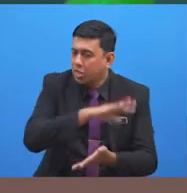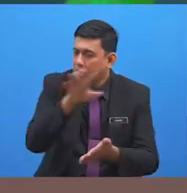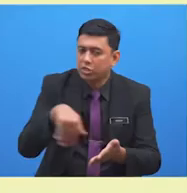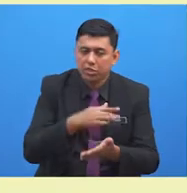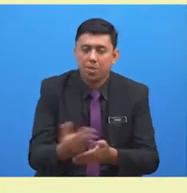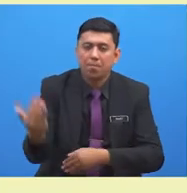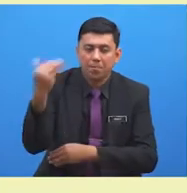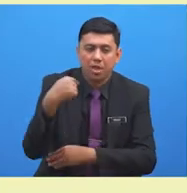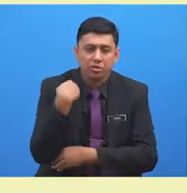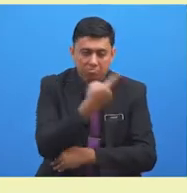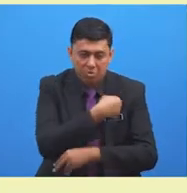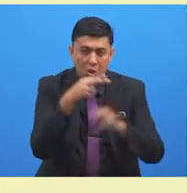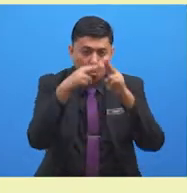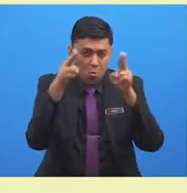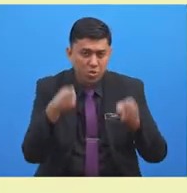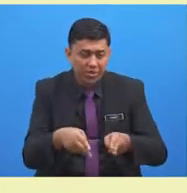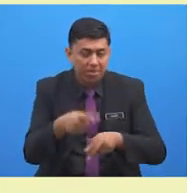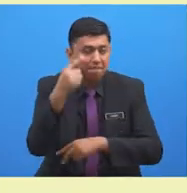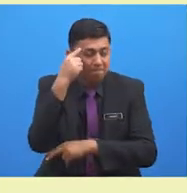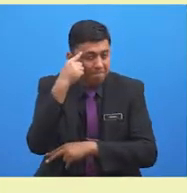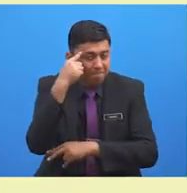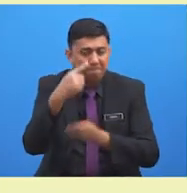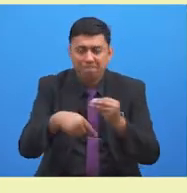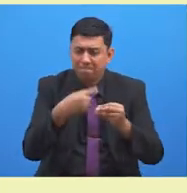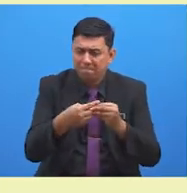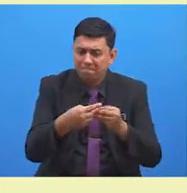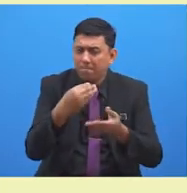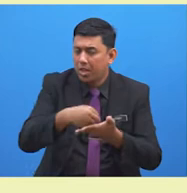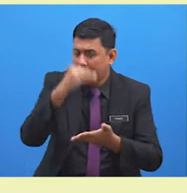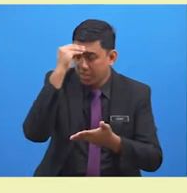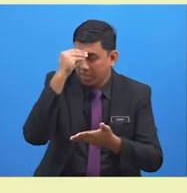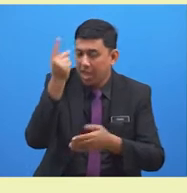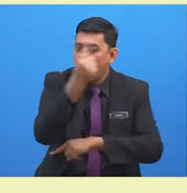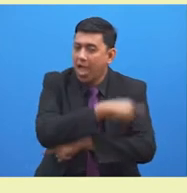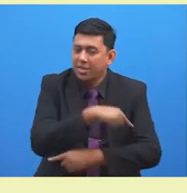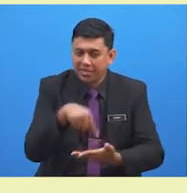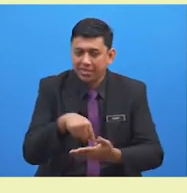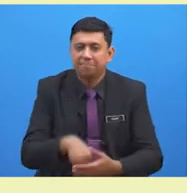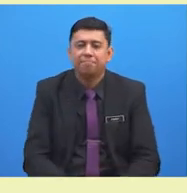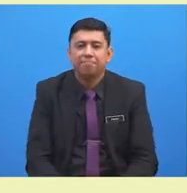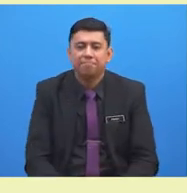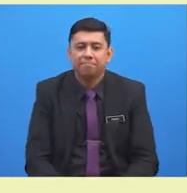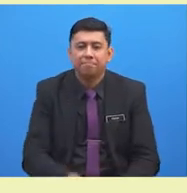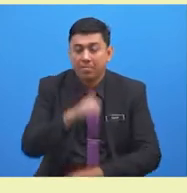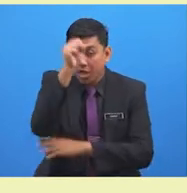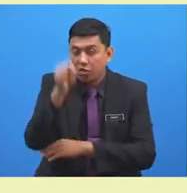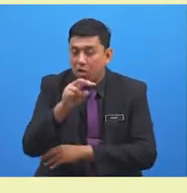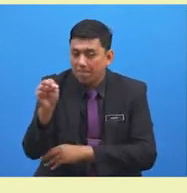ini. Soalan pertama, apakah yang dimaksudkan dengan tidal volume?